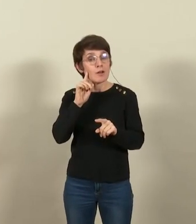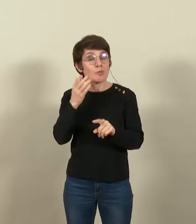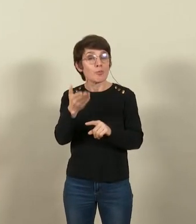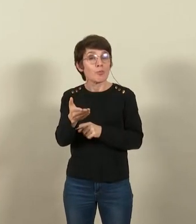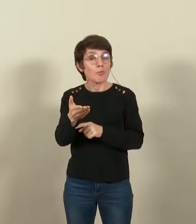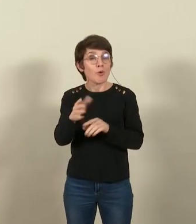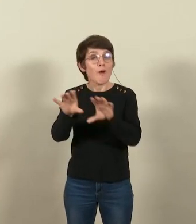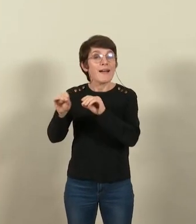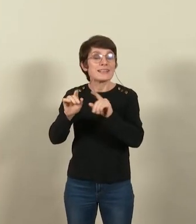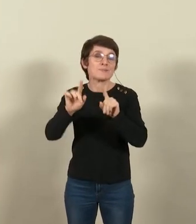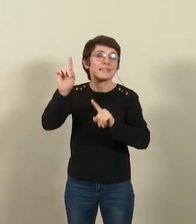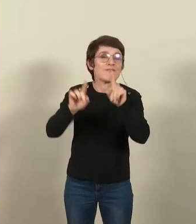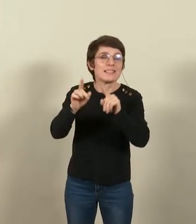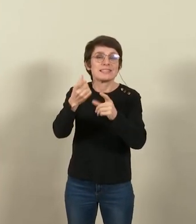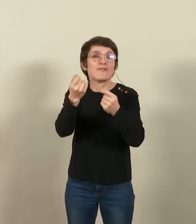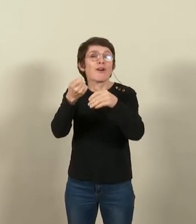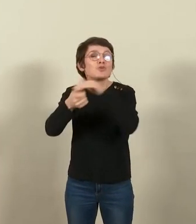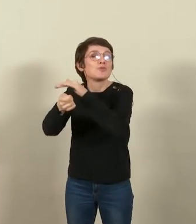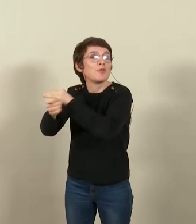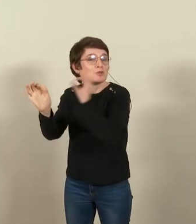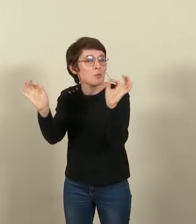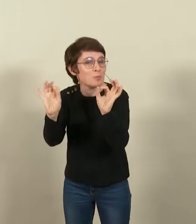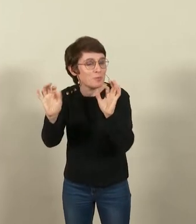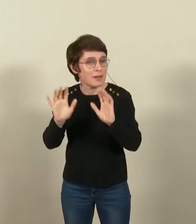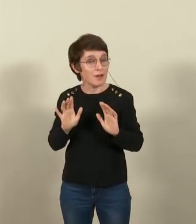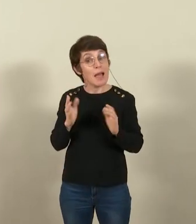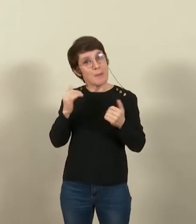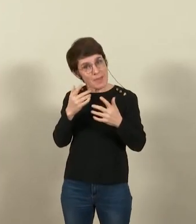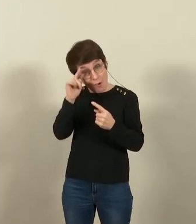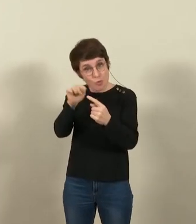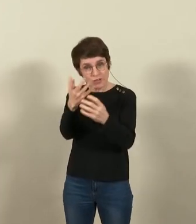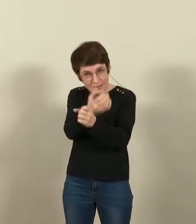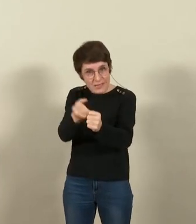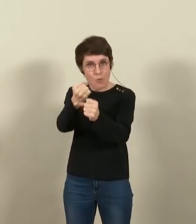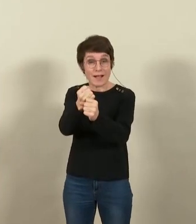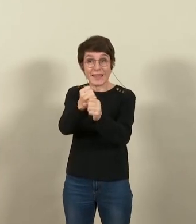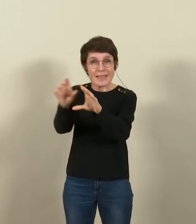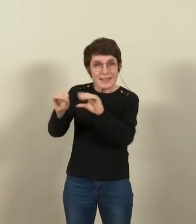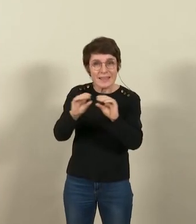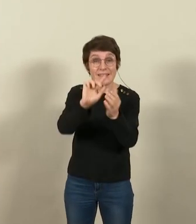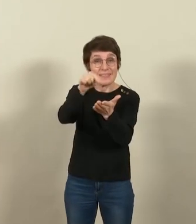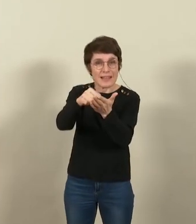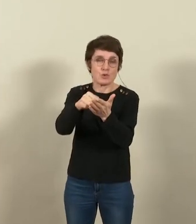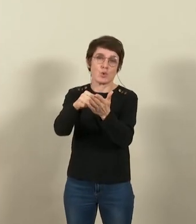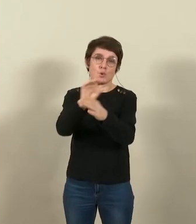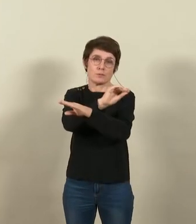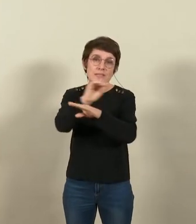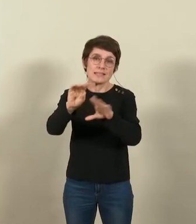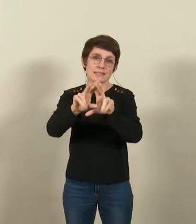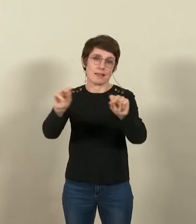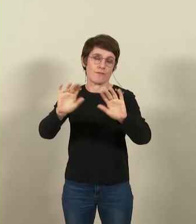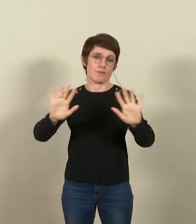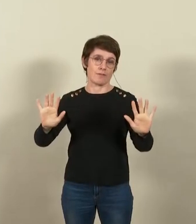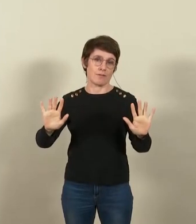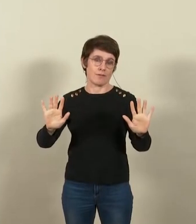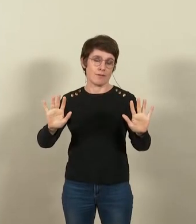aux espaces festifs pour autant l'idée est de pouvoir créer des lieux safe et du coup nous allons leur demander de suivre